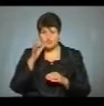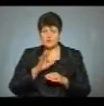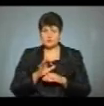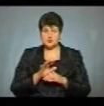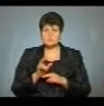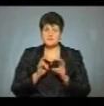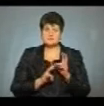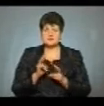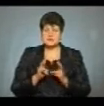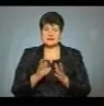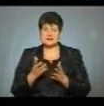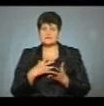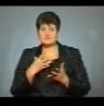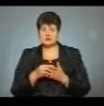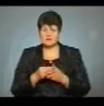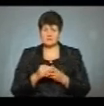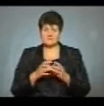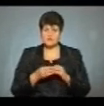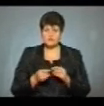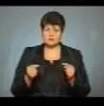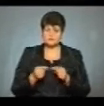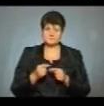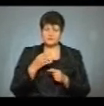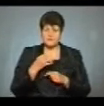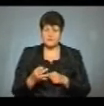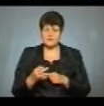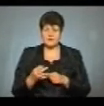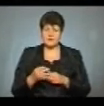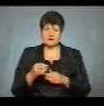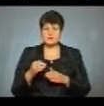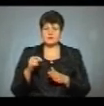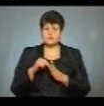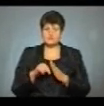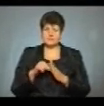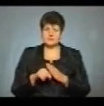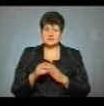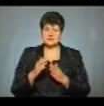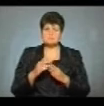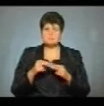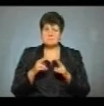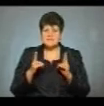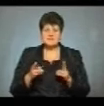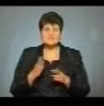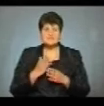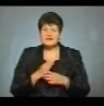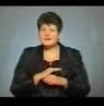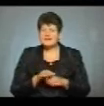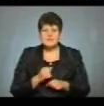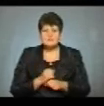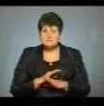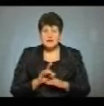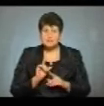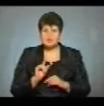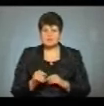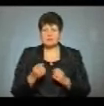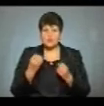підприємства, яке в своєму висновку чітко зазначено, що міст знаходиться практично непрацездатний. Для проїзду просто